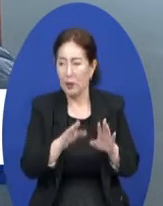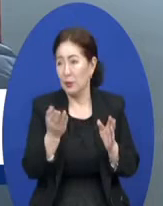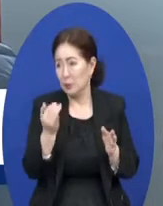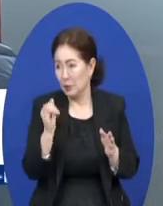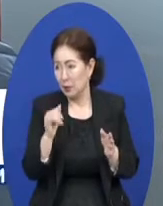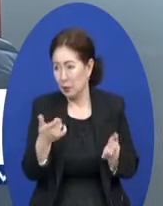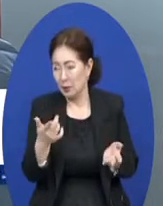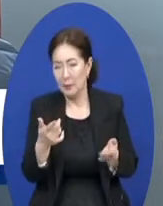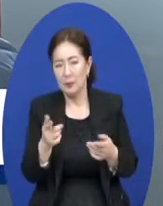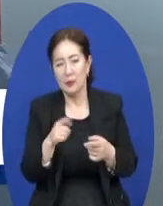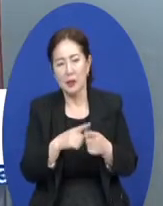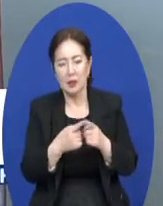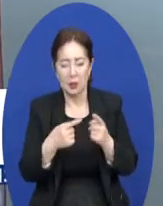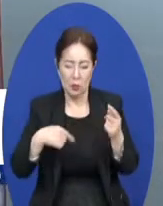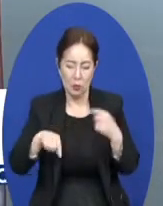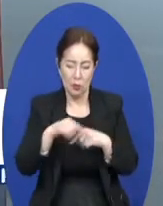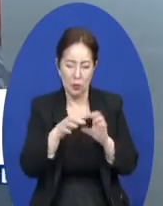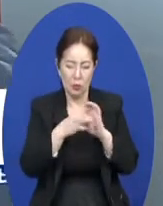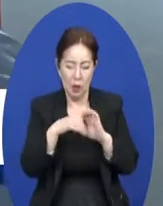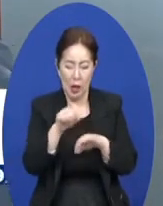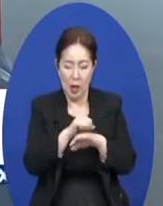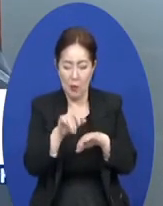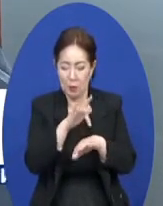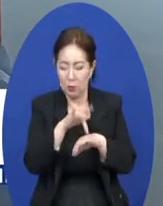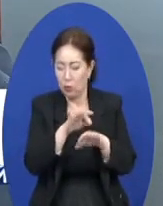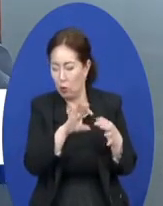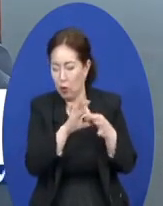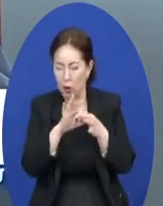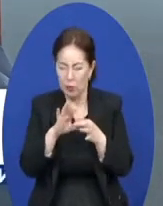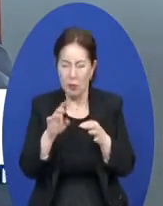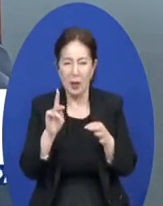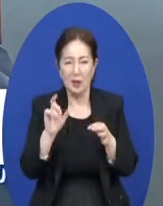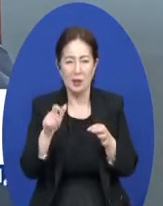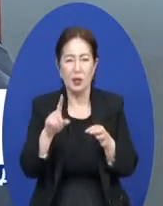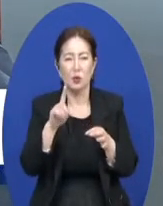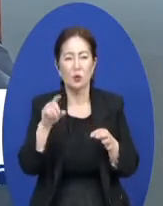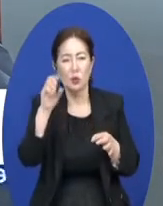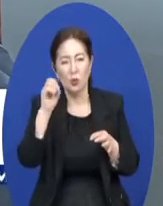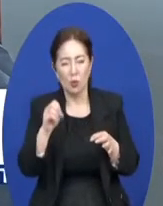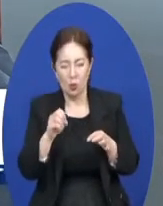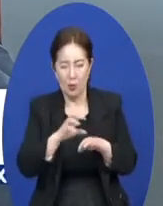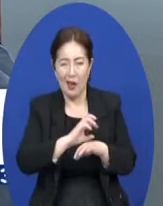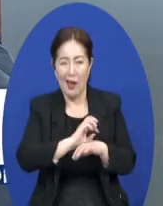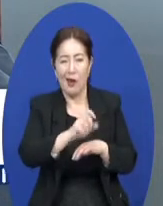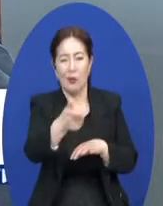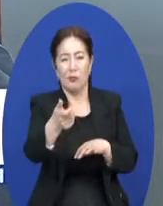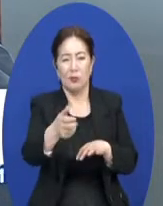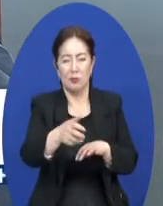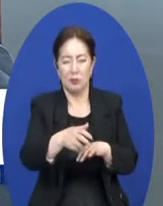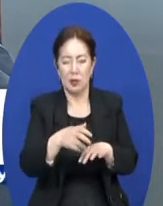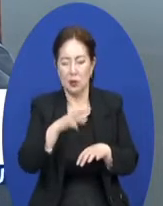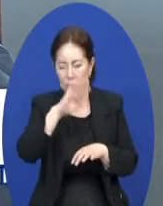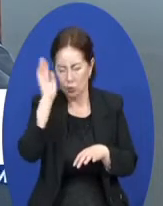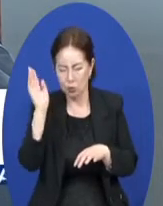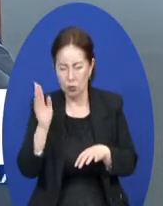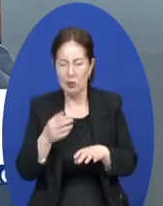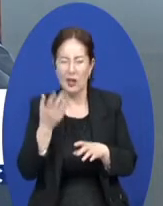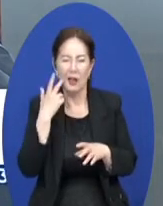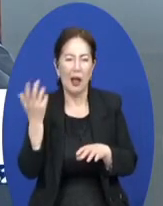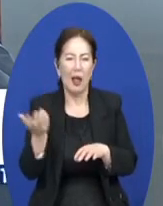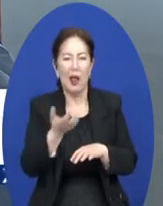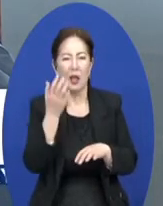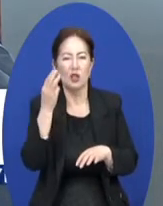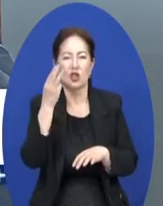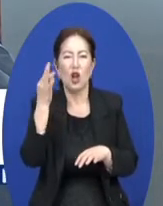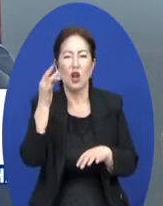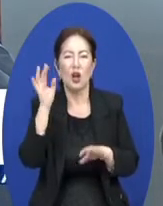идэв. Дээр нь одоо тэндээс нааш үржижээд аймагын төв орох энэ одоо хэсгийг 100% хуулаа хийчих юм. Тэгээд зунжингаа наадах чинь шорон